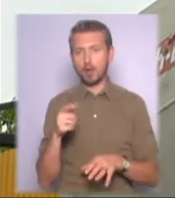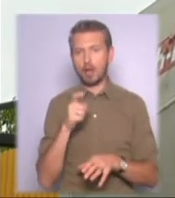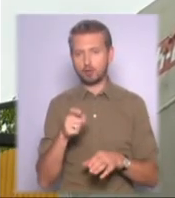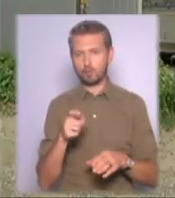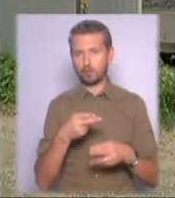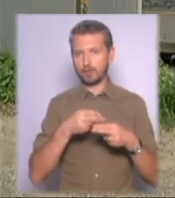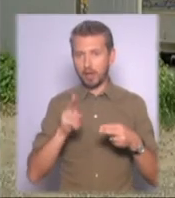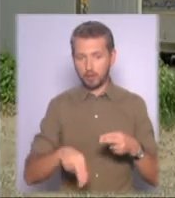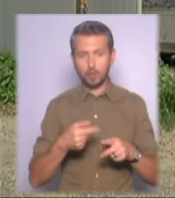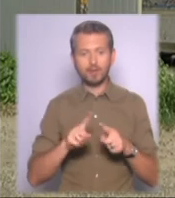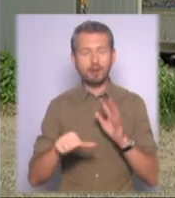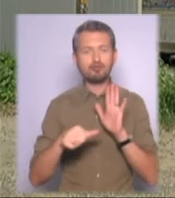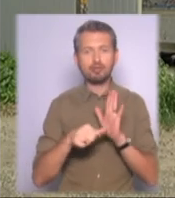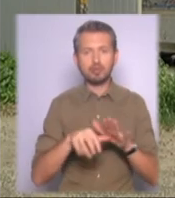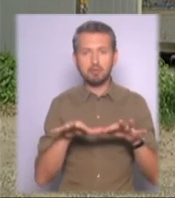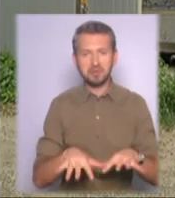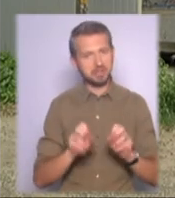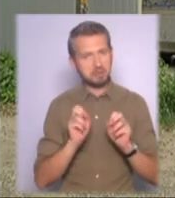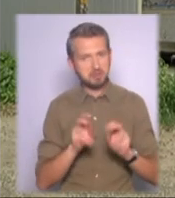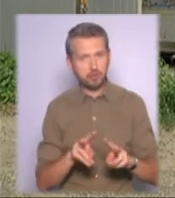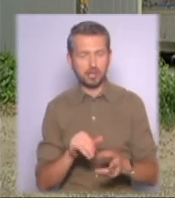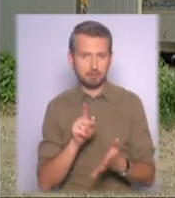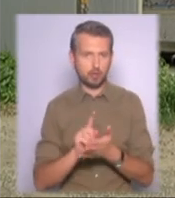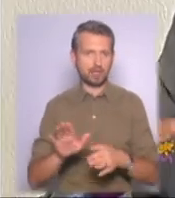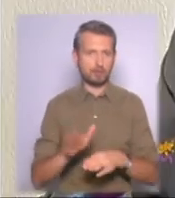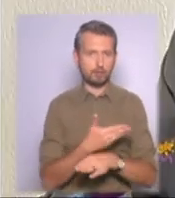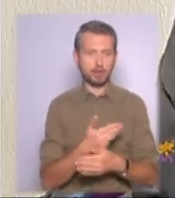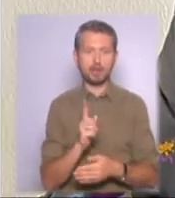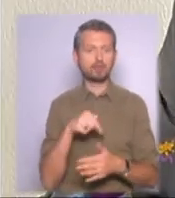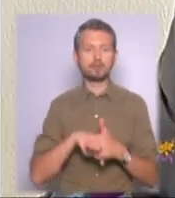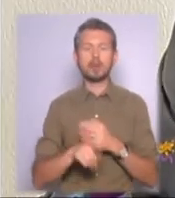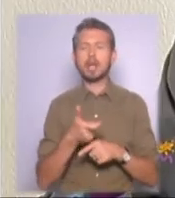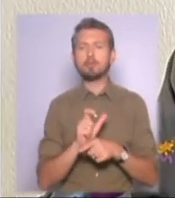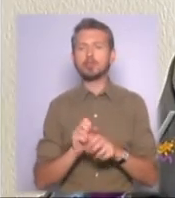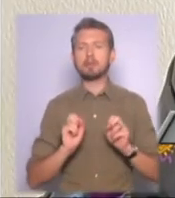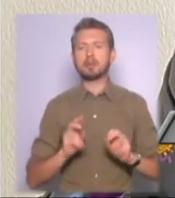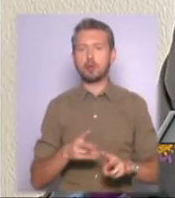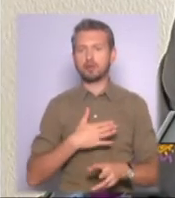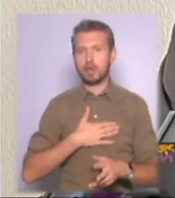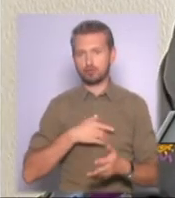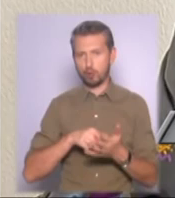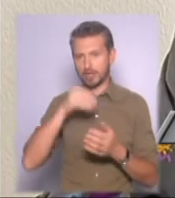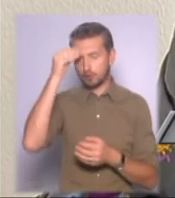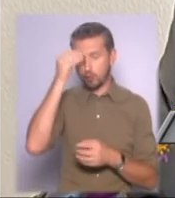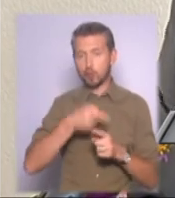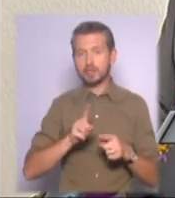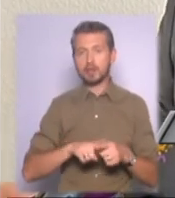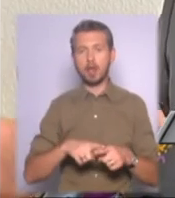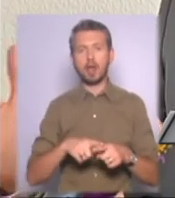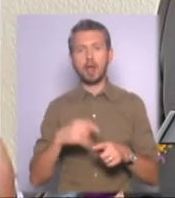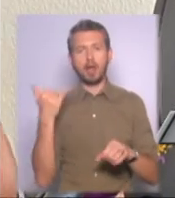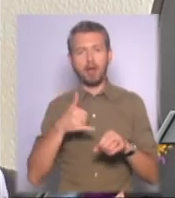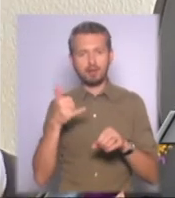у місті визначили як потенційно небезпечний та мають ліквідувати. Що таке найбільш небезпечними з нашої точки зору, це автозаправочні станції,